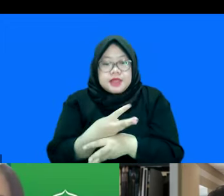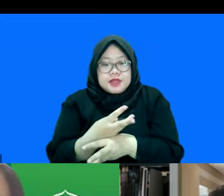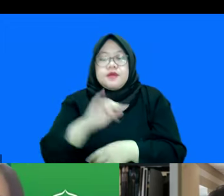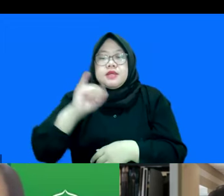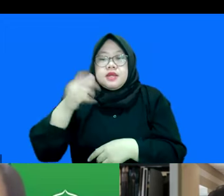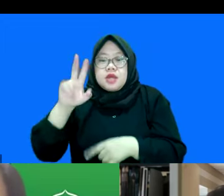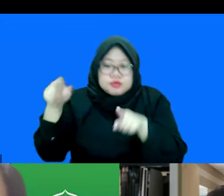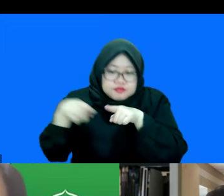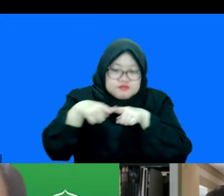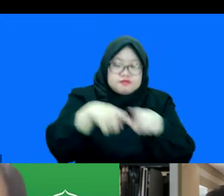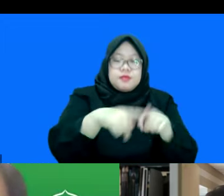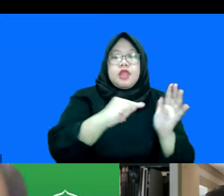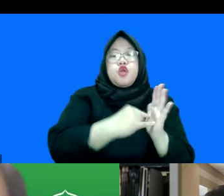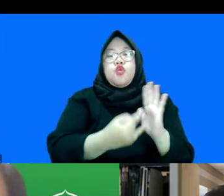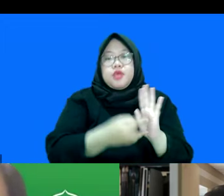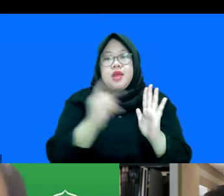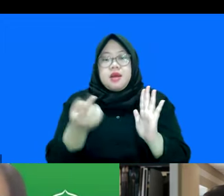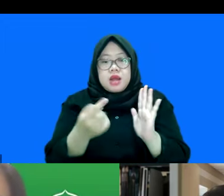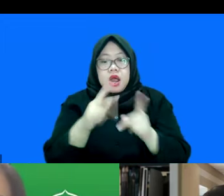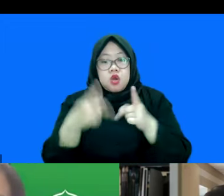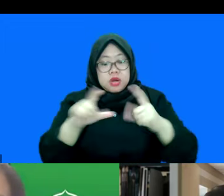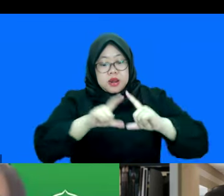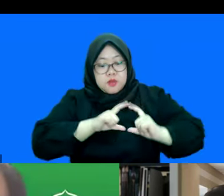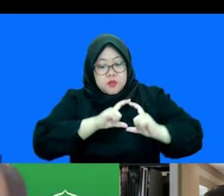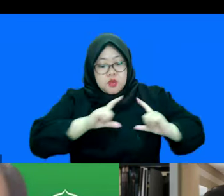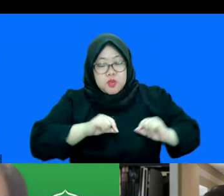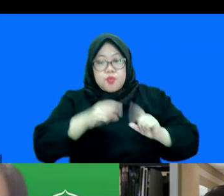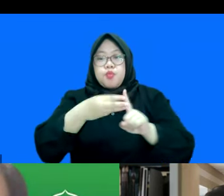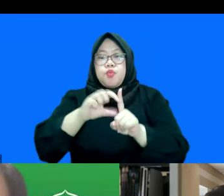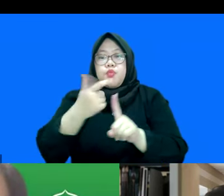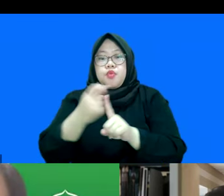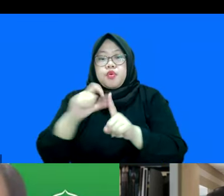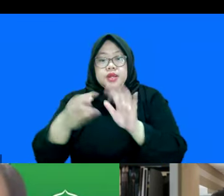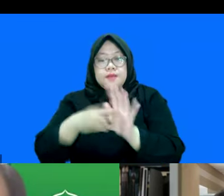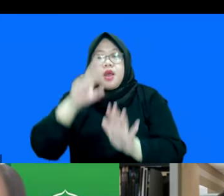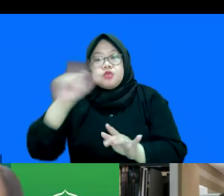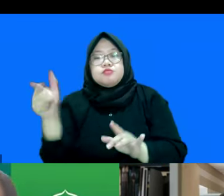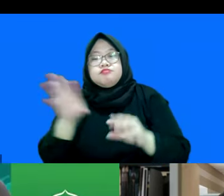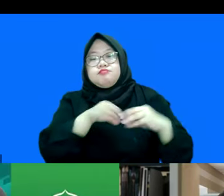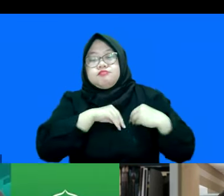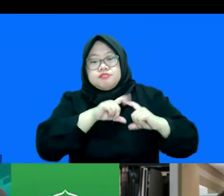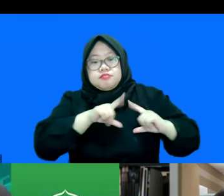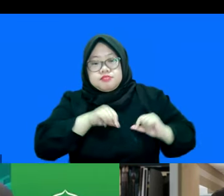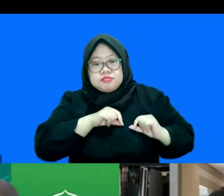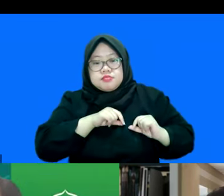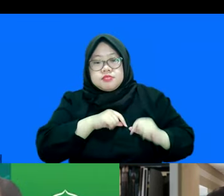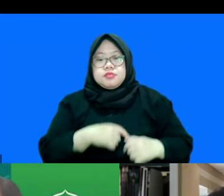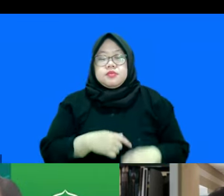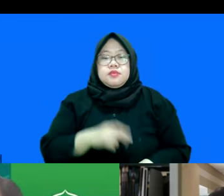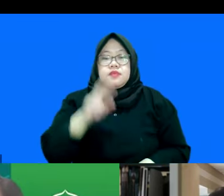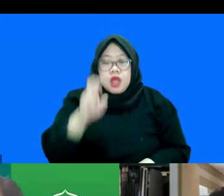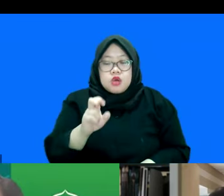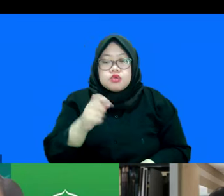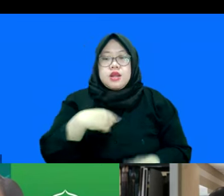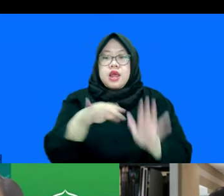ada. Tapi kalau misalnya udah dipasangin body cam, ya dipakai. Udah dipasangin kamera, dipakai.